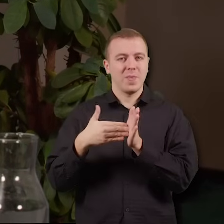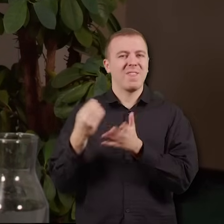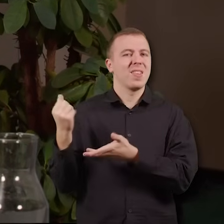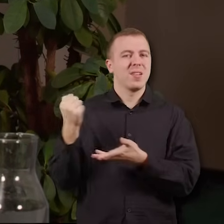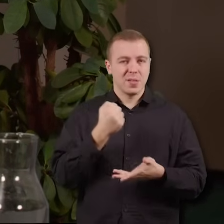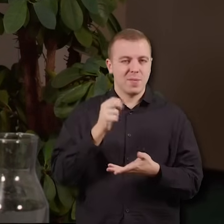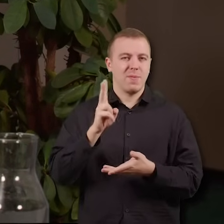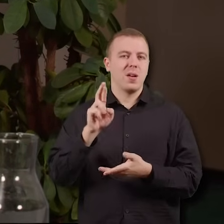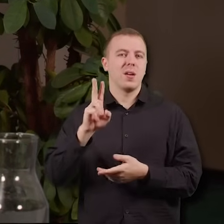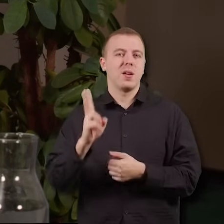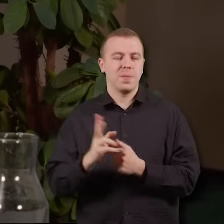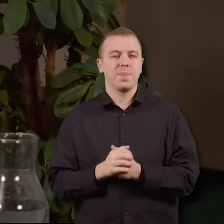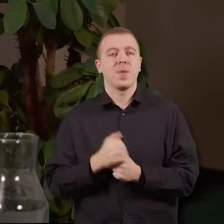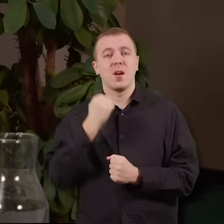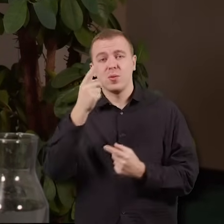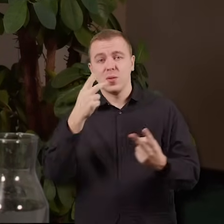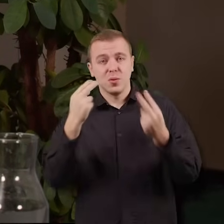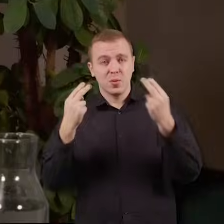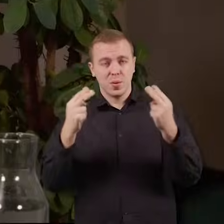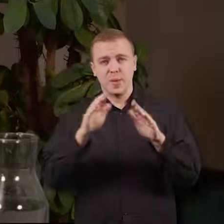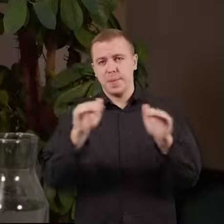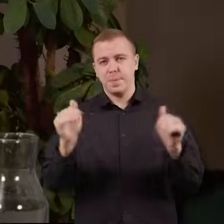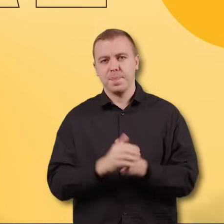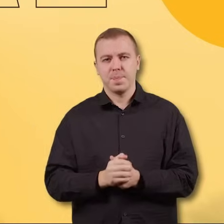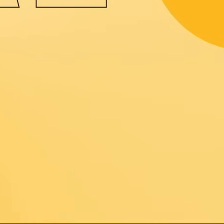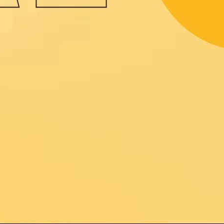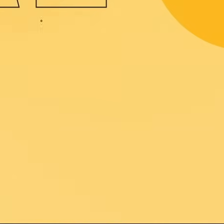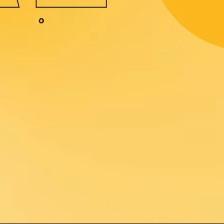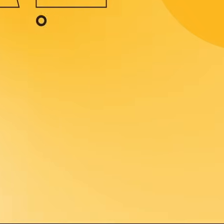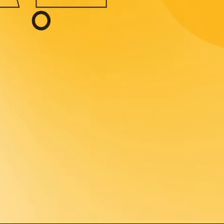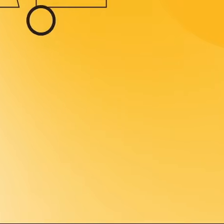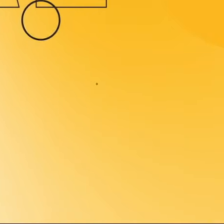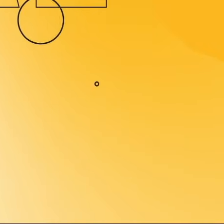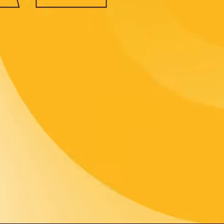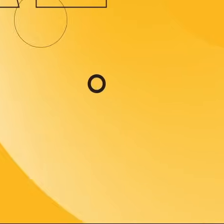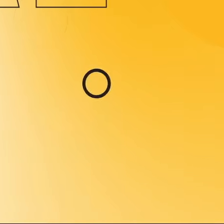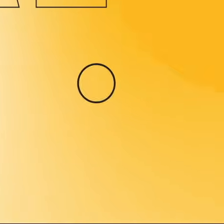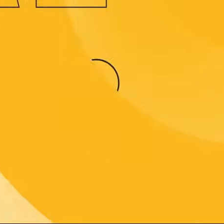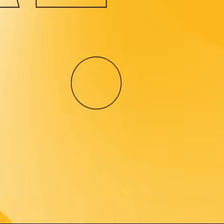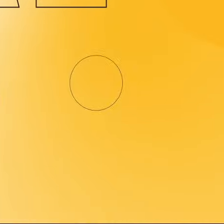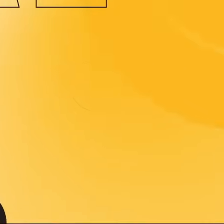finansavo vyriausių rinkimų komisija. Ačiū, kad žiūrėjote. Iki kitų susitikimų. Iki pasimatymų.